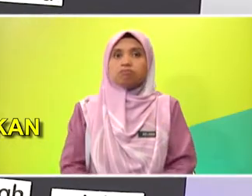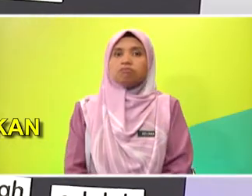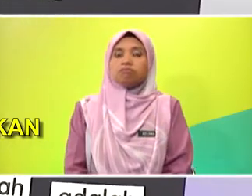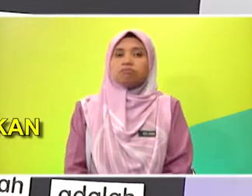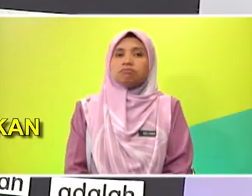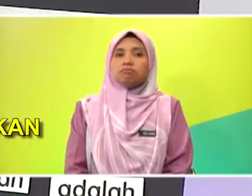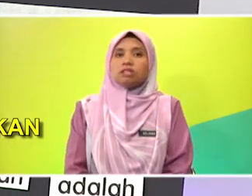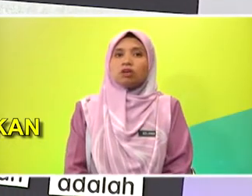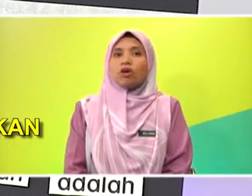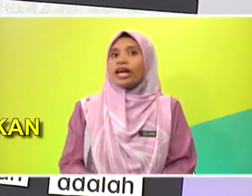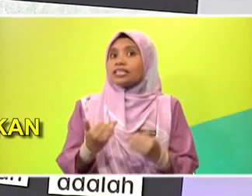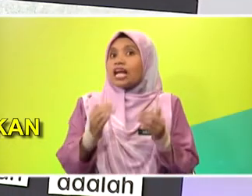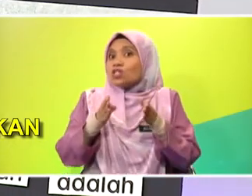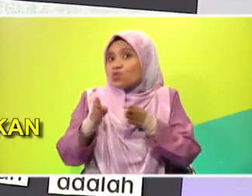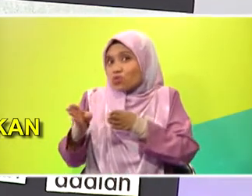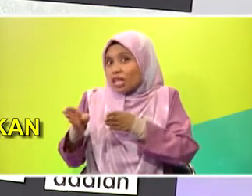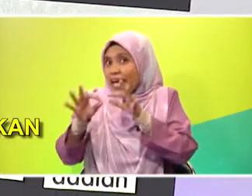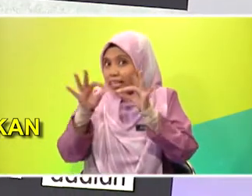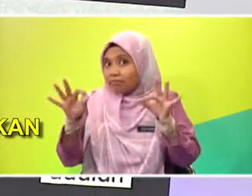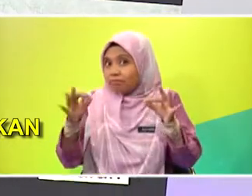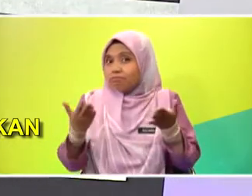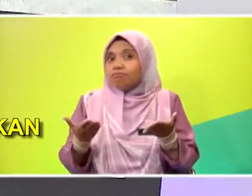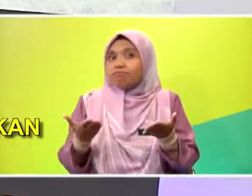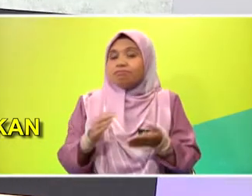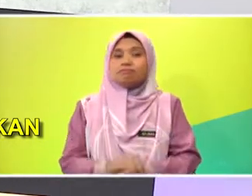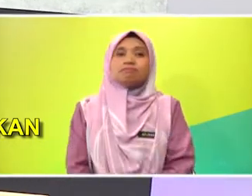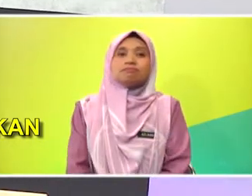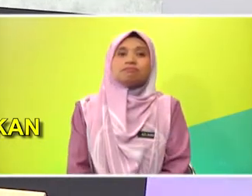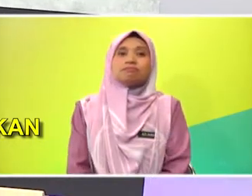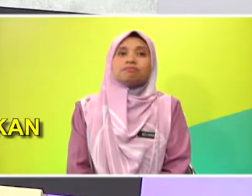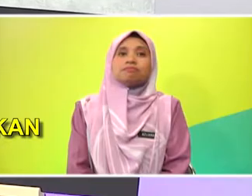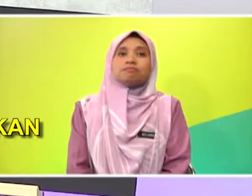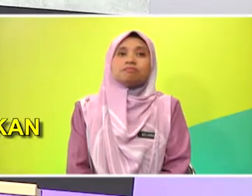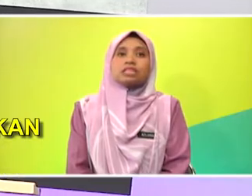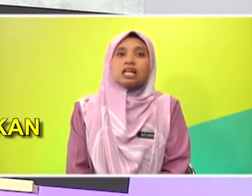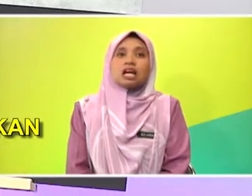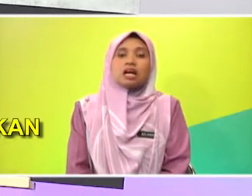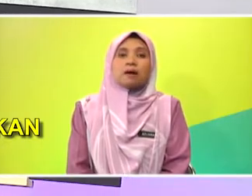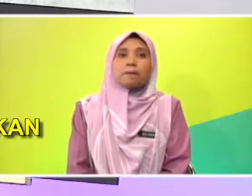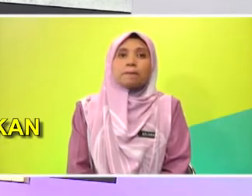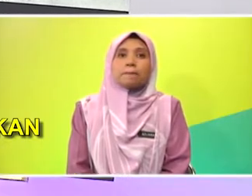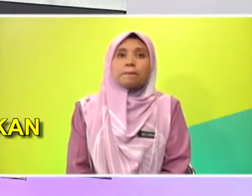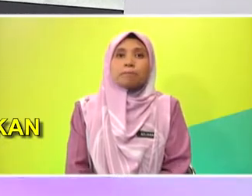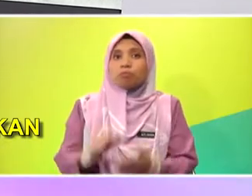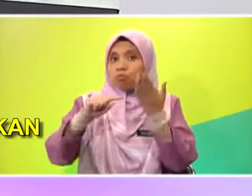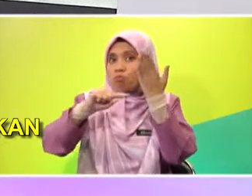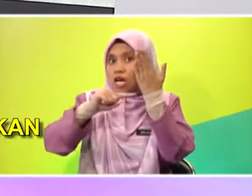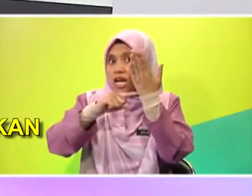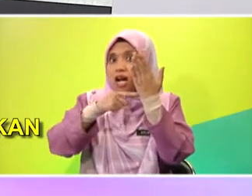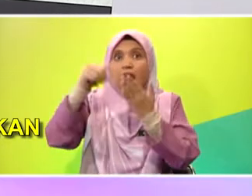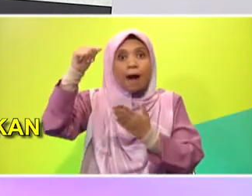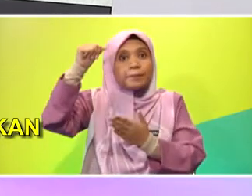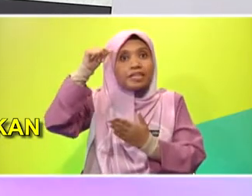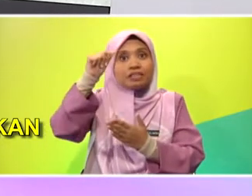tiomas TKI nah susun ayat ini naik Ah Saimul Khan dengan Amin